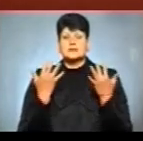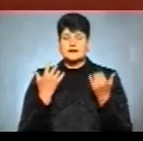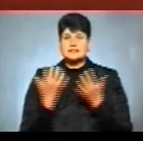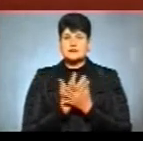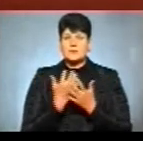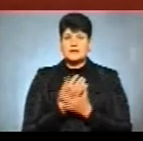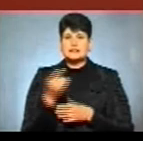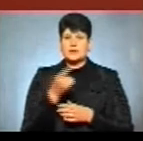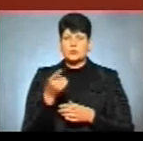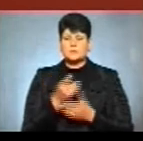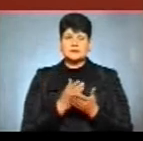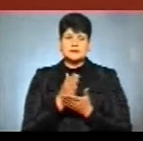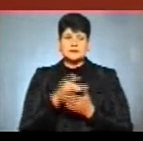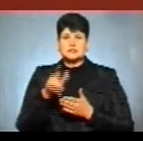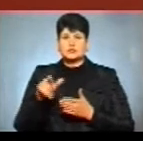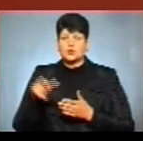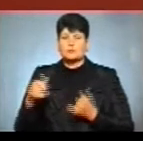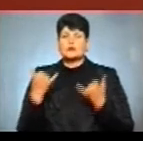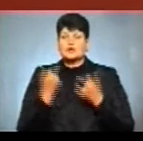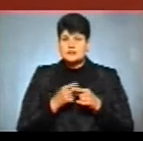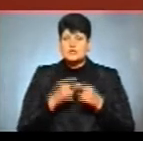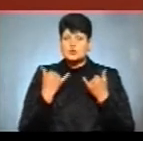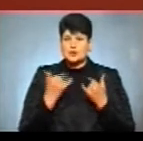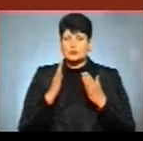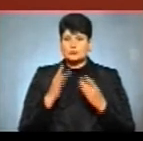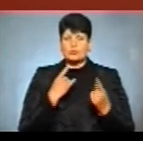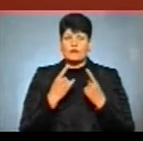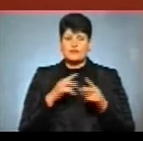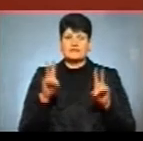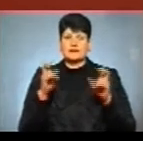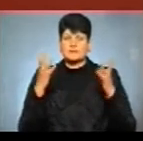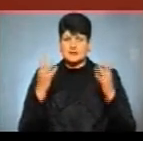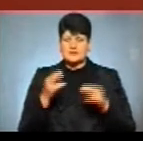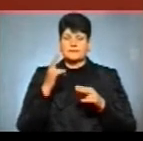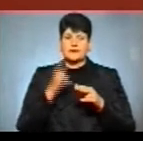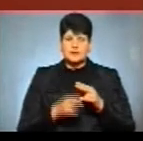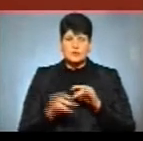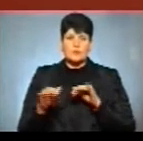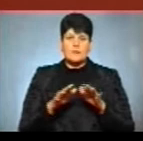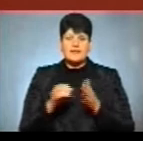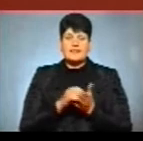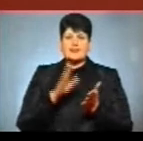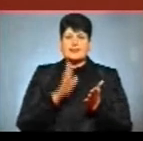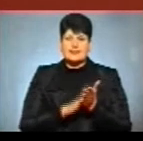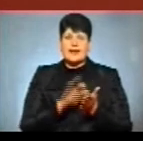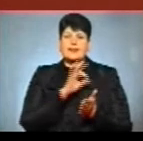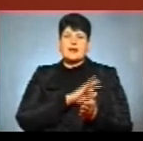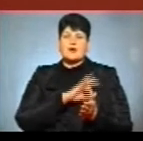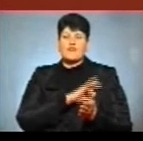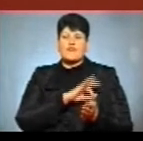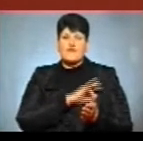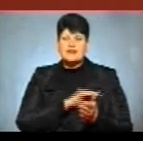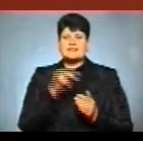заявляють тернопільські чиновники. Про це будемо говорити сьогодні у програмі «Тема дня». Завершилась кампанія е-декларування статків та заробітків